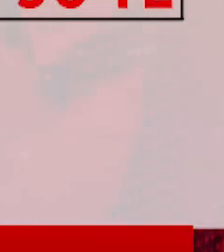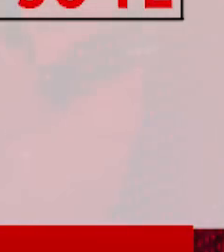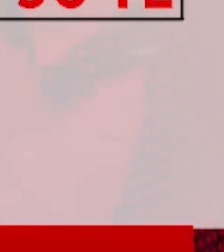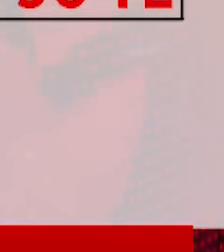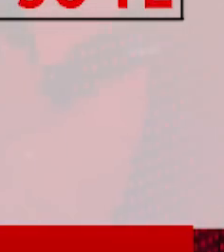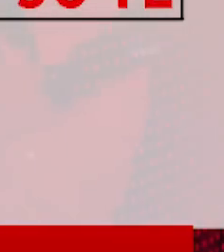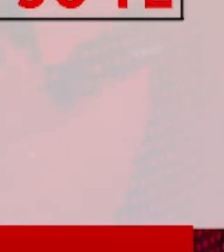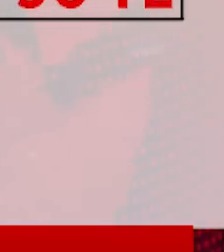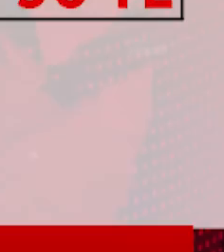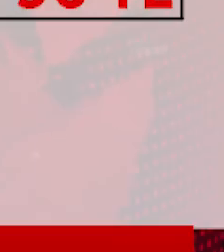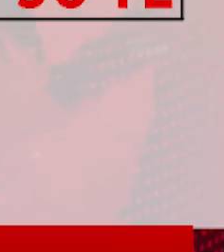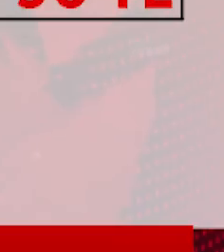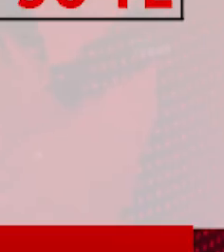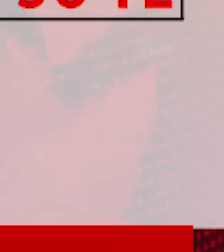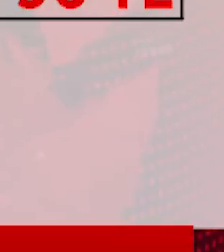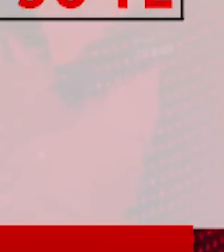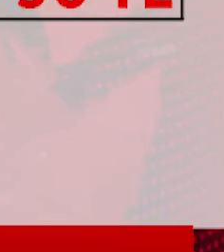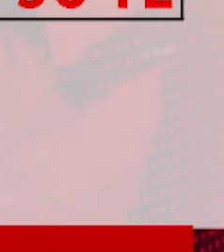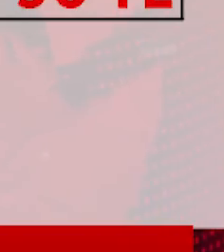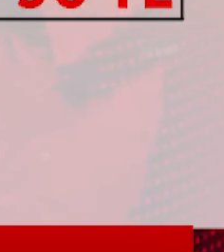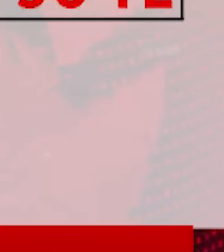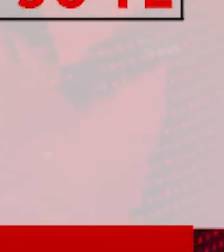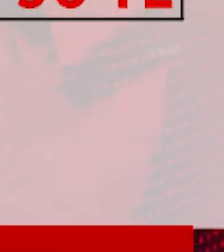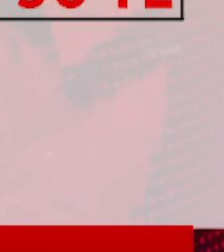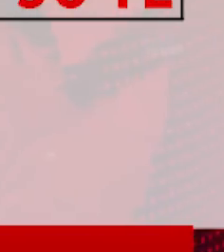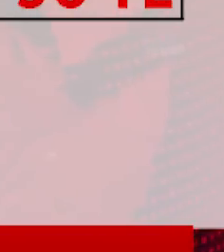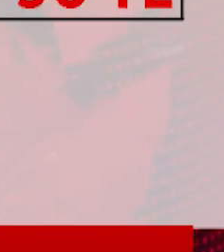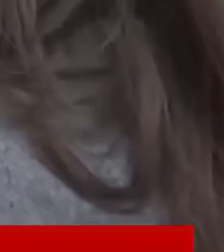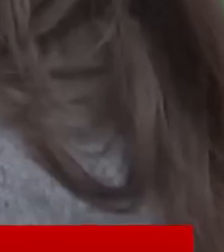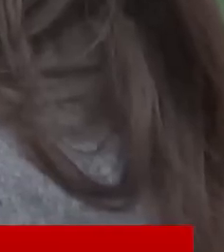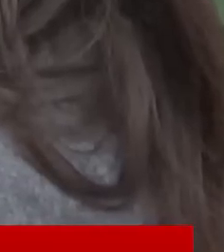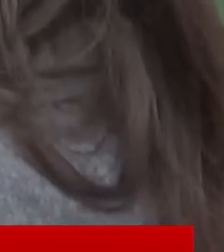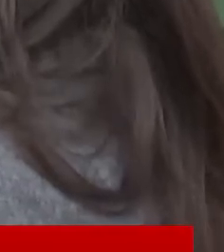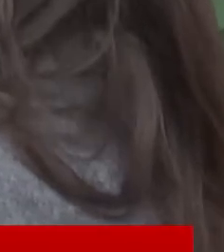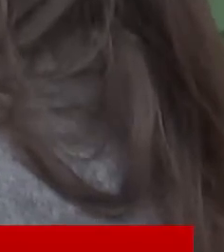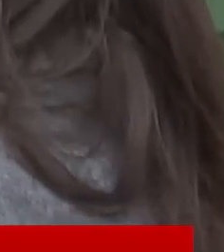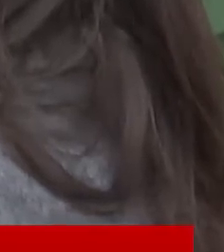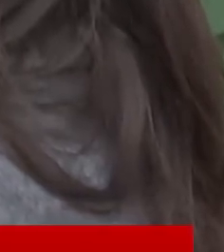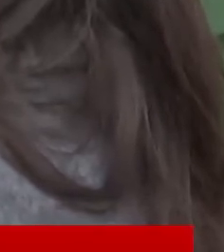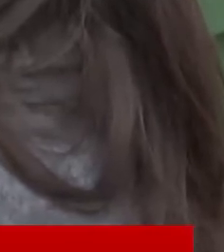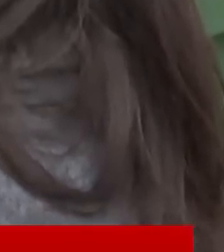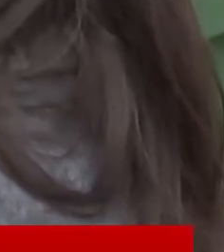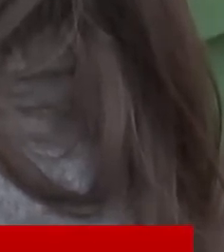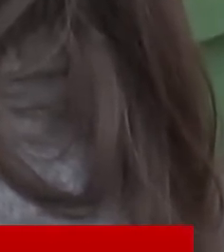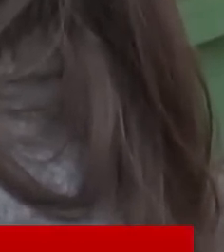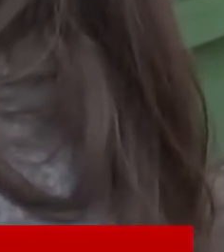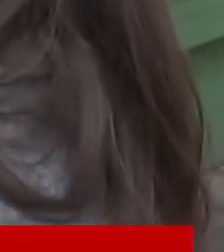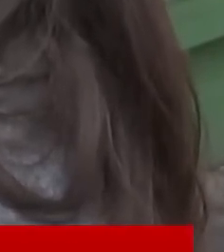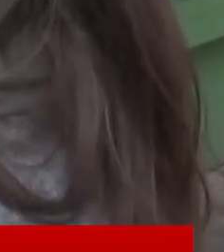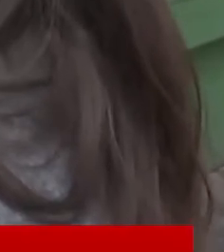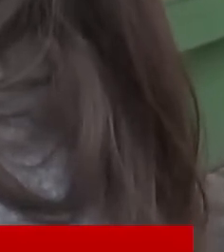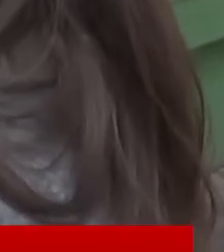tavuğa yöneliyor bütün Bir tavuğun fiyatı ise 85-90 liraya satılıyor geçen sene aynen yani 2 ay evvelle